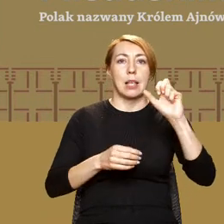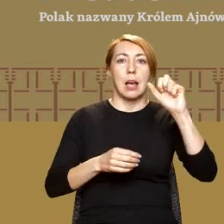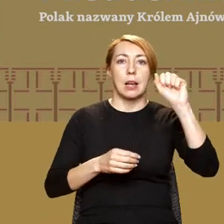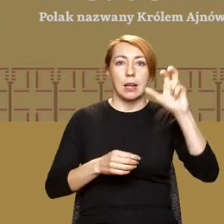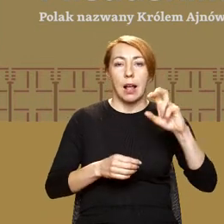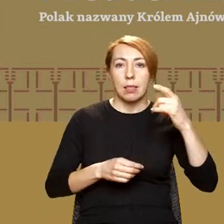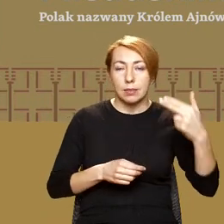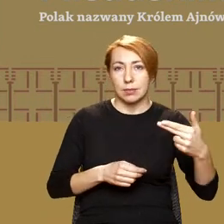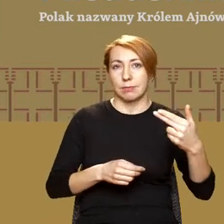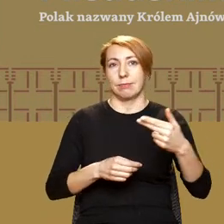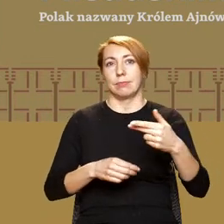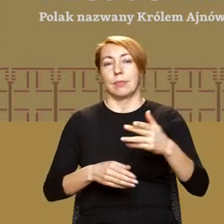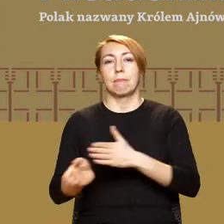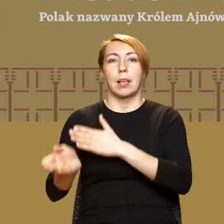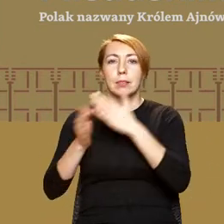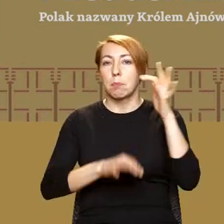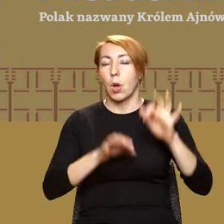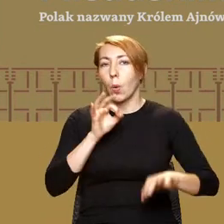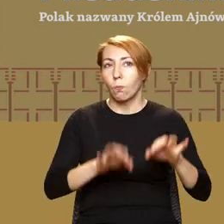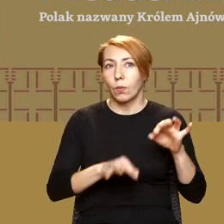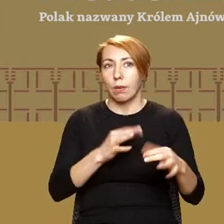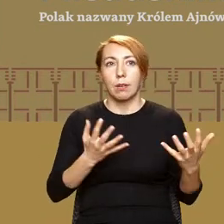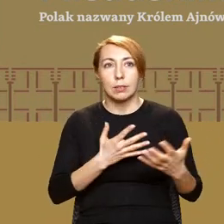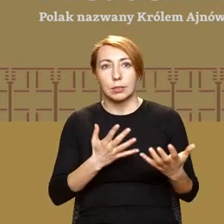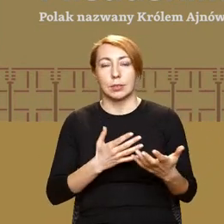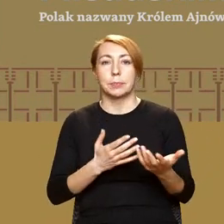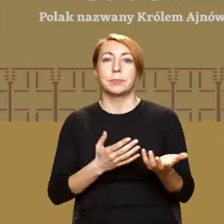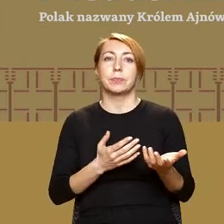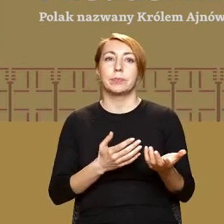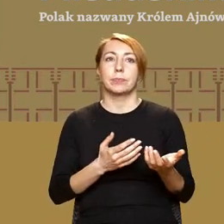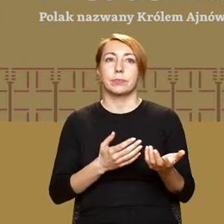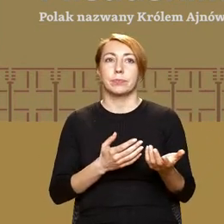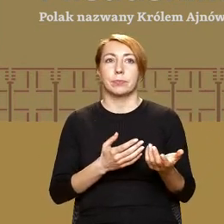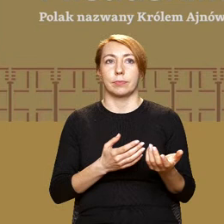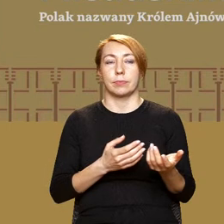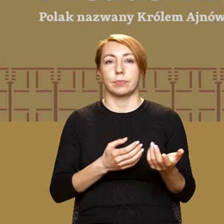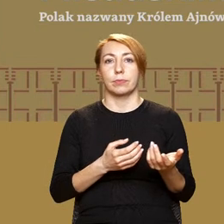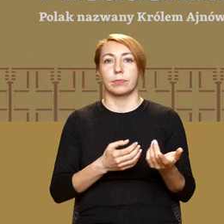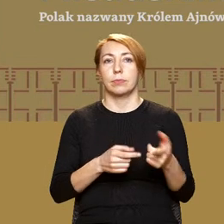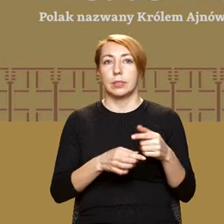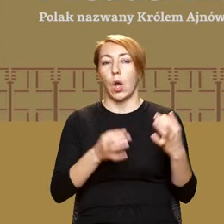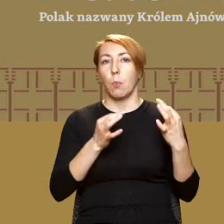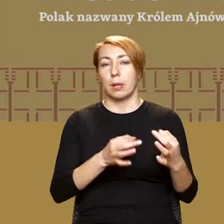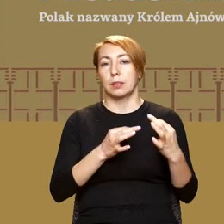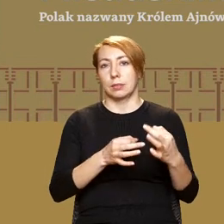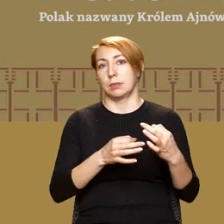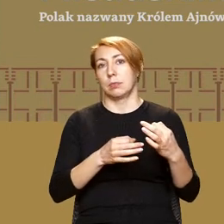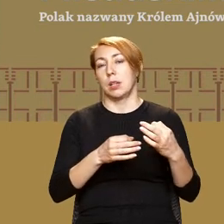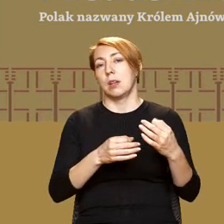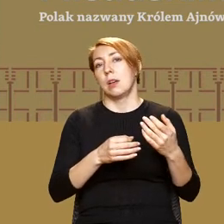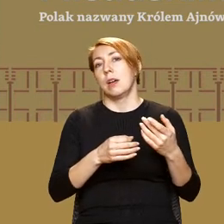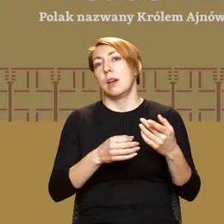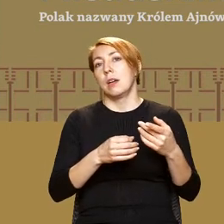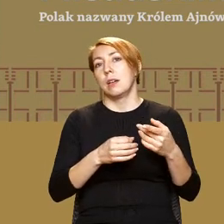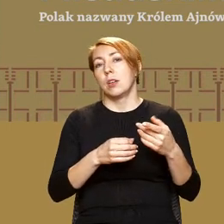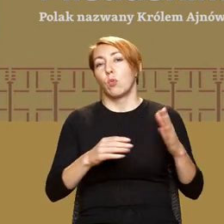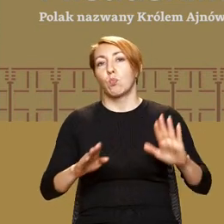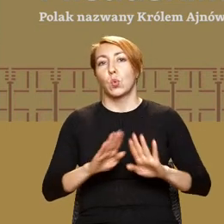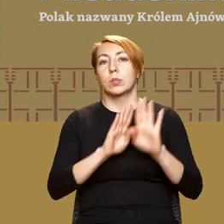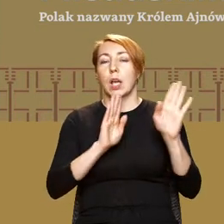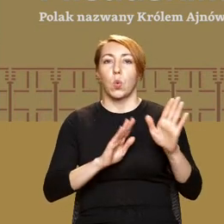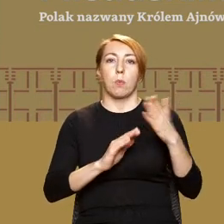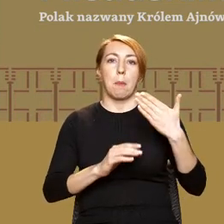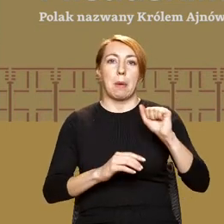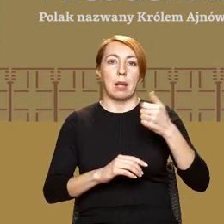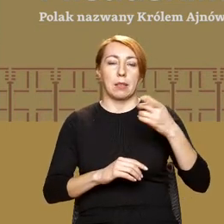Sachalinie, kolejna wspomniana już w ówczesnym, znaczy obecnym Muzeum Manga, już będę. I potem się